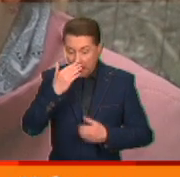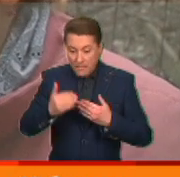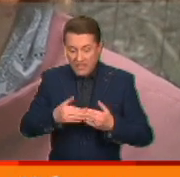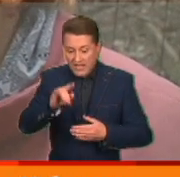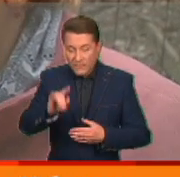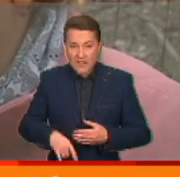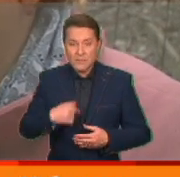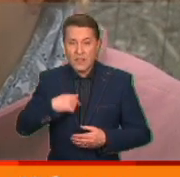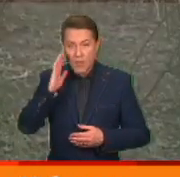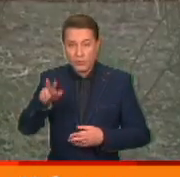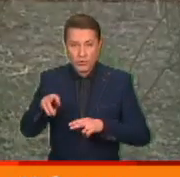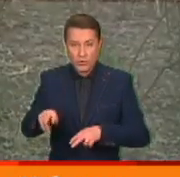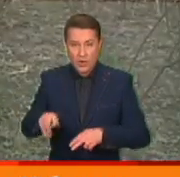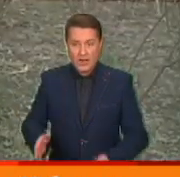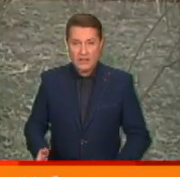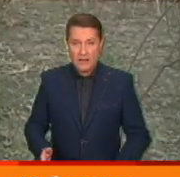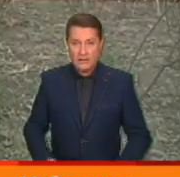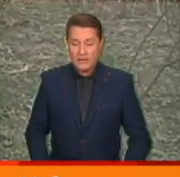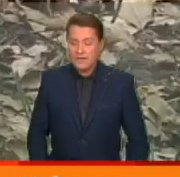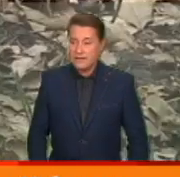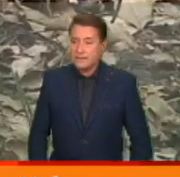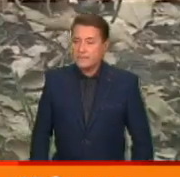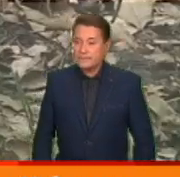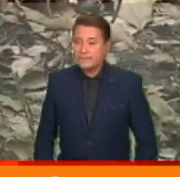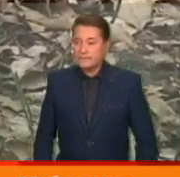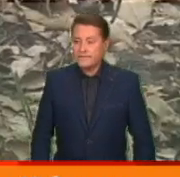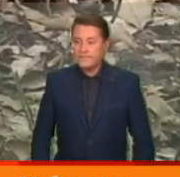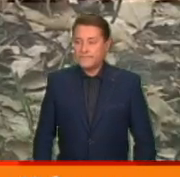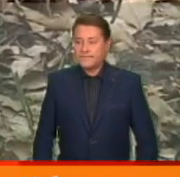буду доглядати, як би там не було. Віталія Васильчук, Олександра Бакушак, програма «Вікна», СТБ.